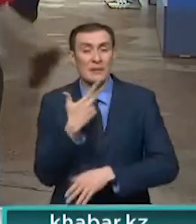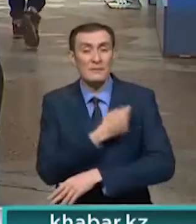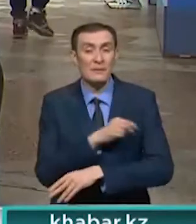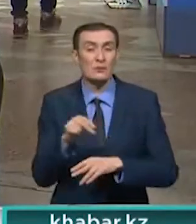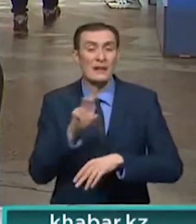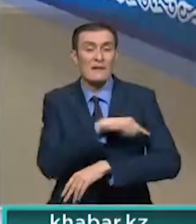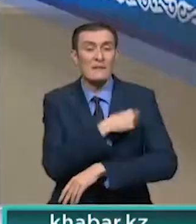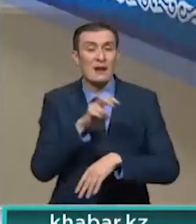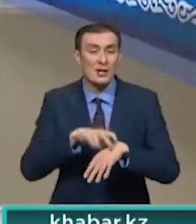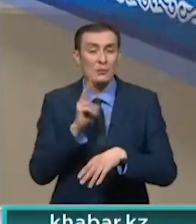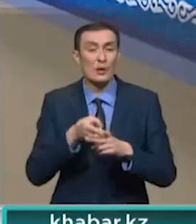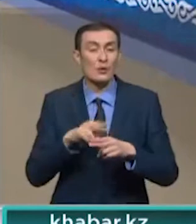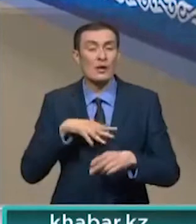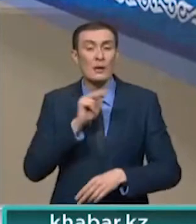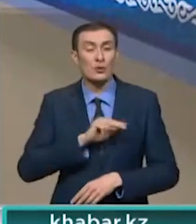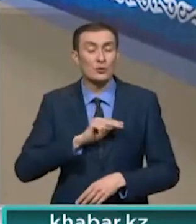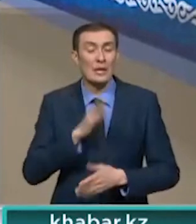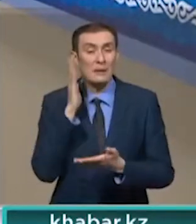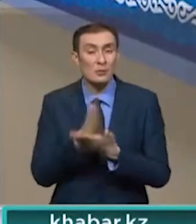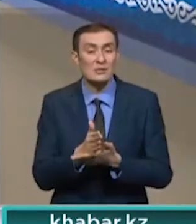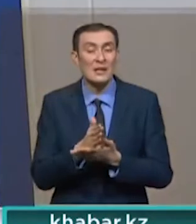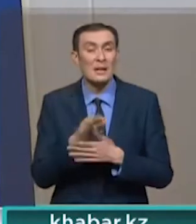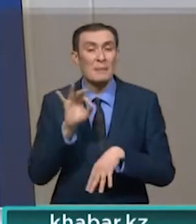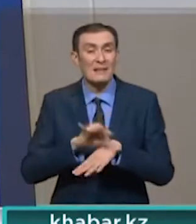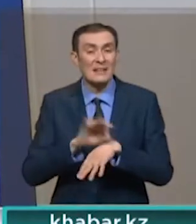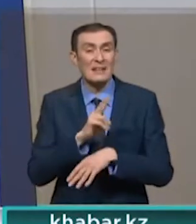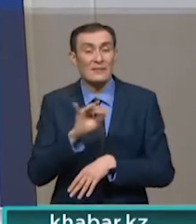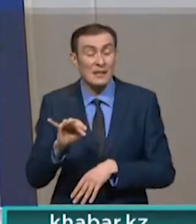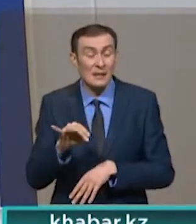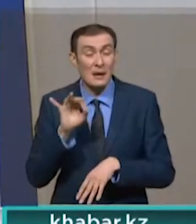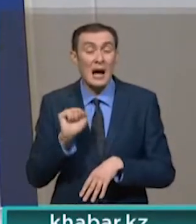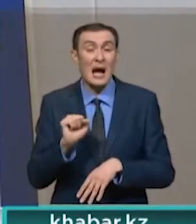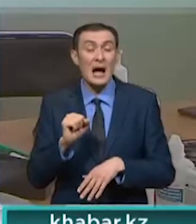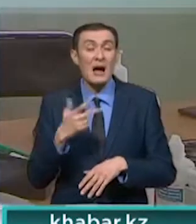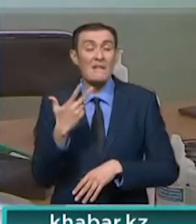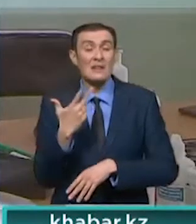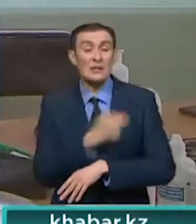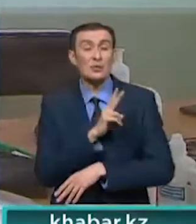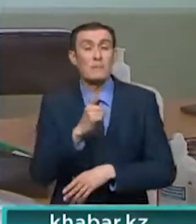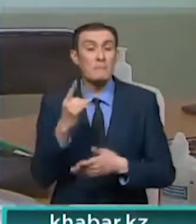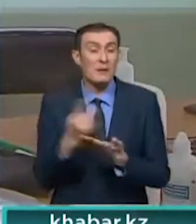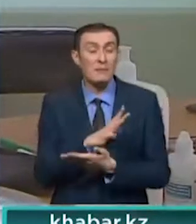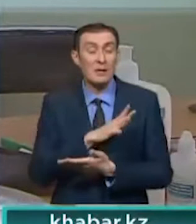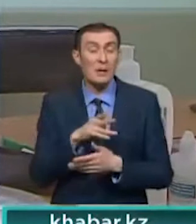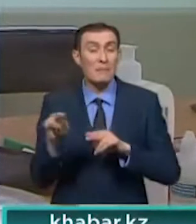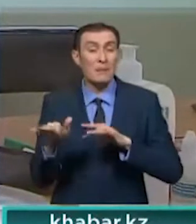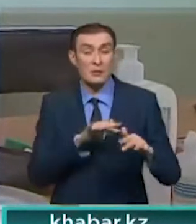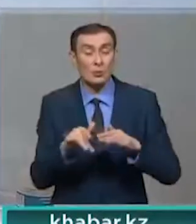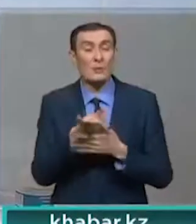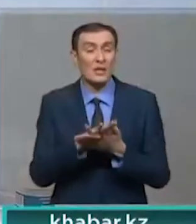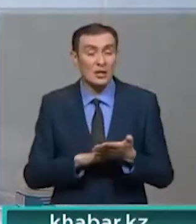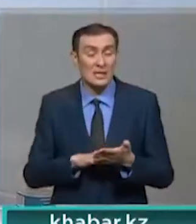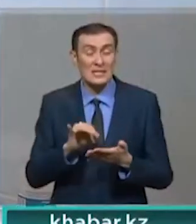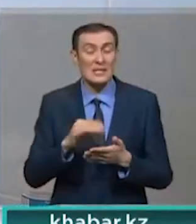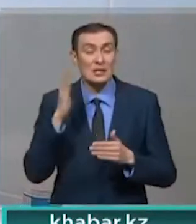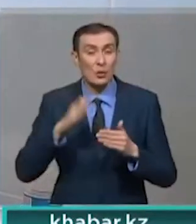получают медики, которые работают непосредственно с ковидными пациентами. А вот ревакцинация тех, кто первым прошел эту процедуру, продолжается